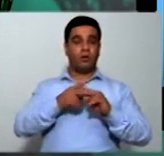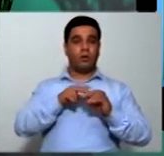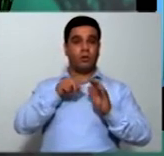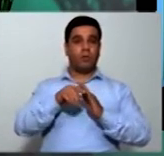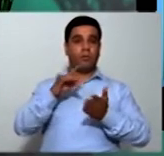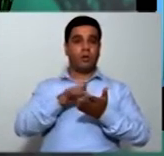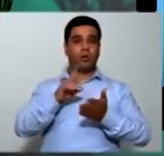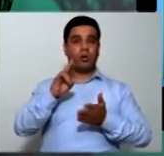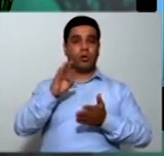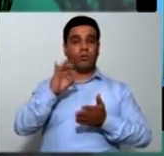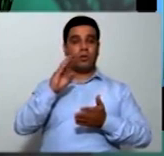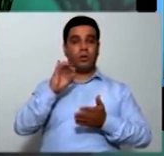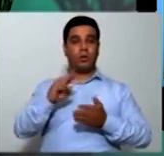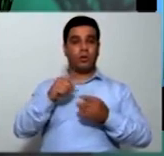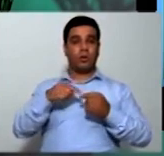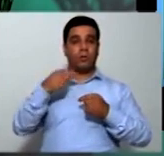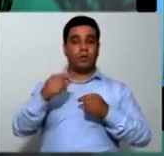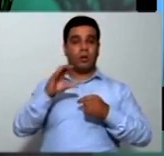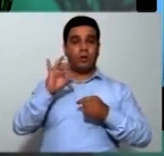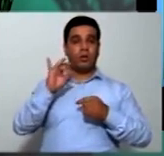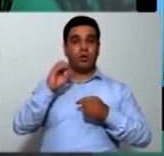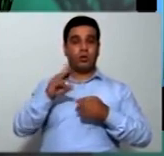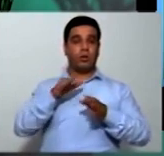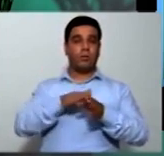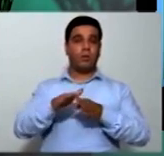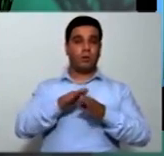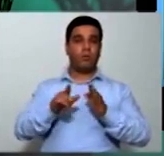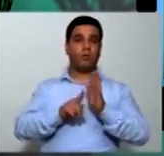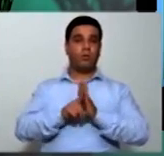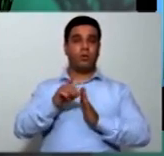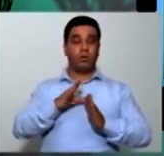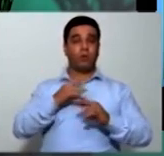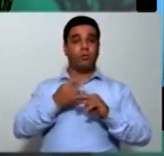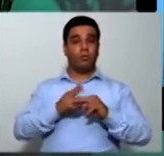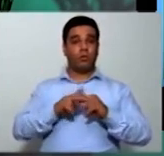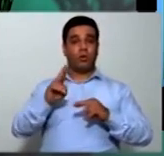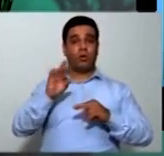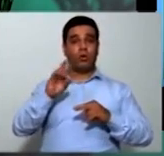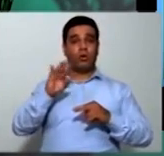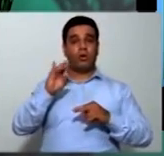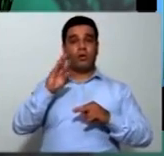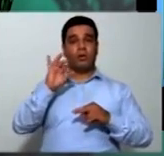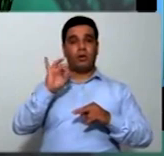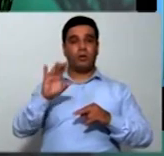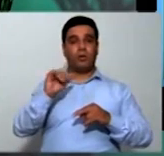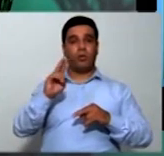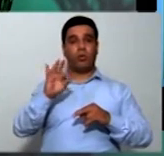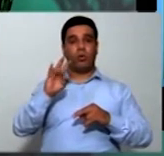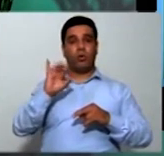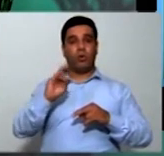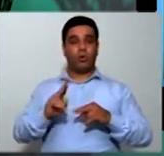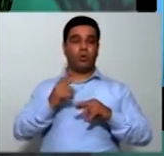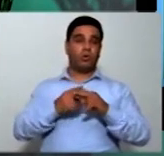komiteti navbatdagi siyosatni amalga oshirishni boshladi. Bu kollektivlashtirish va quloq